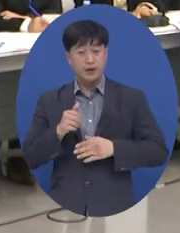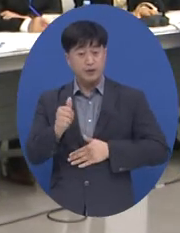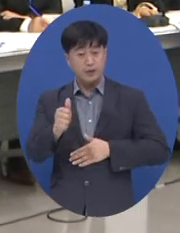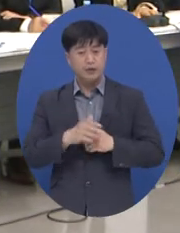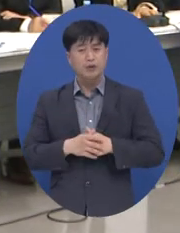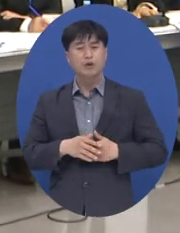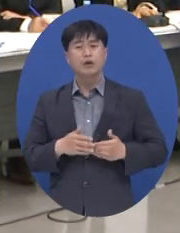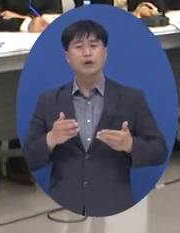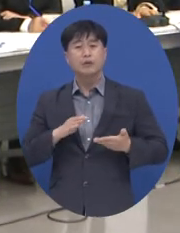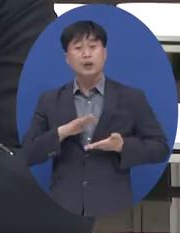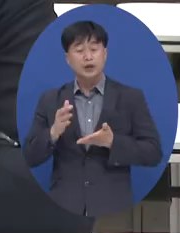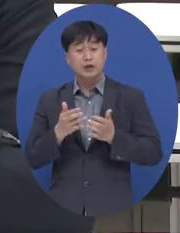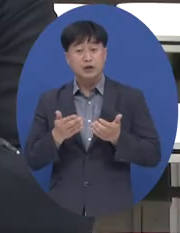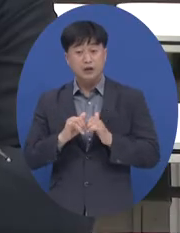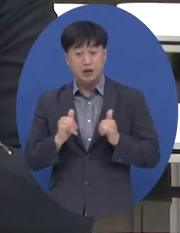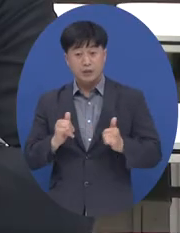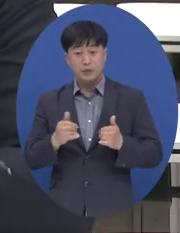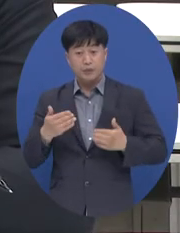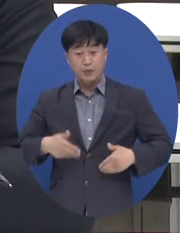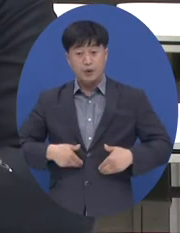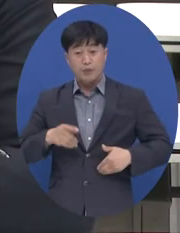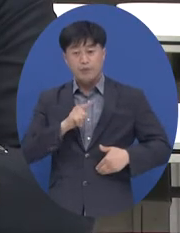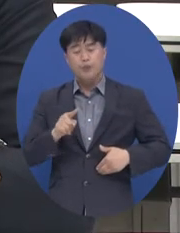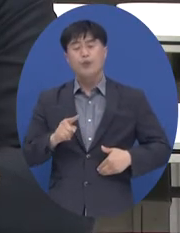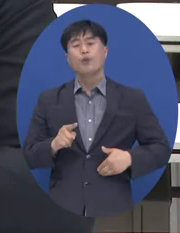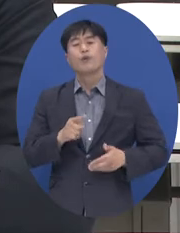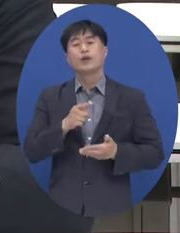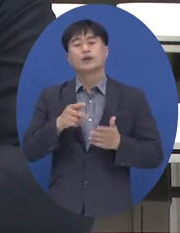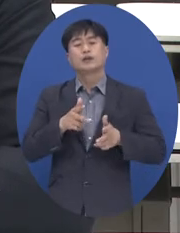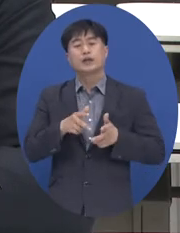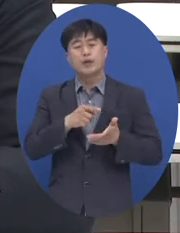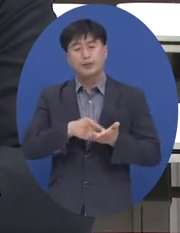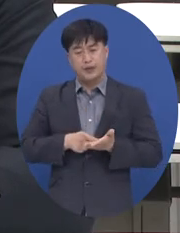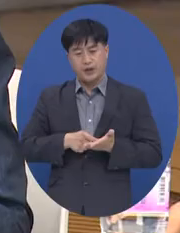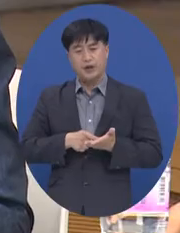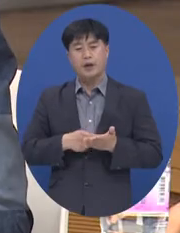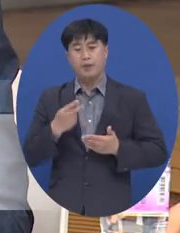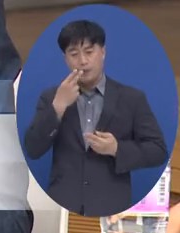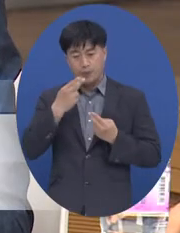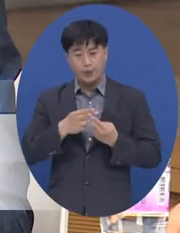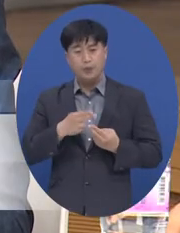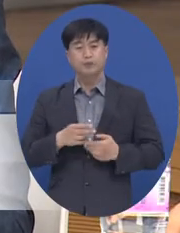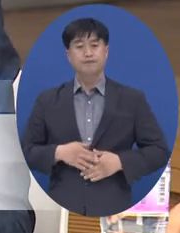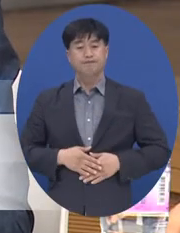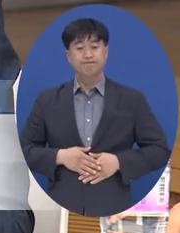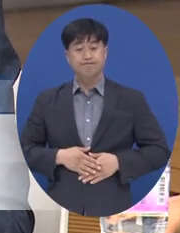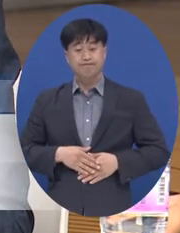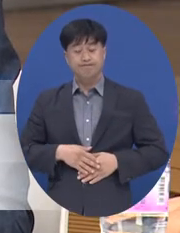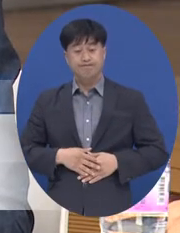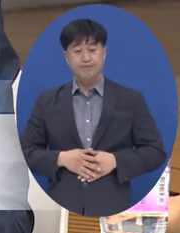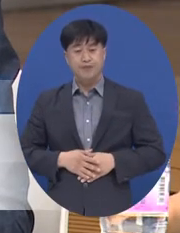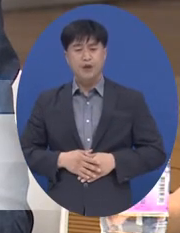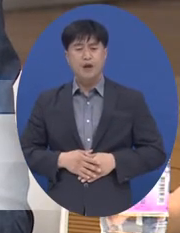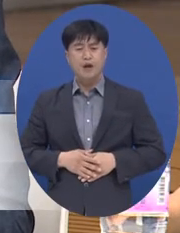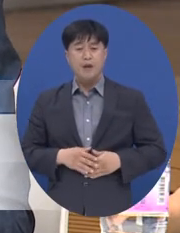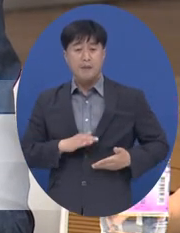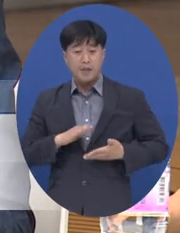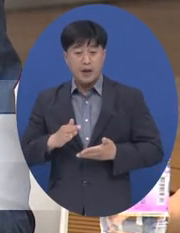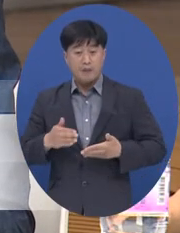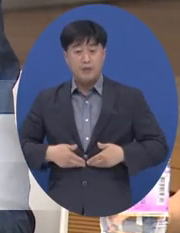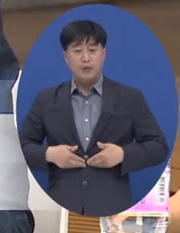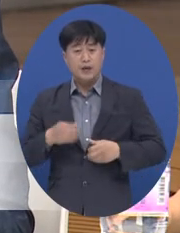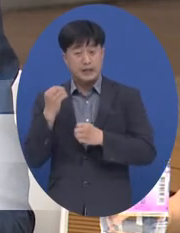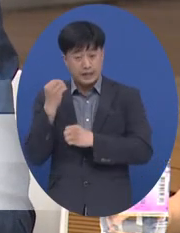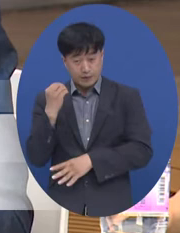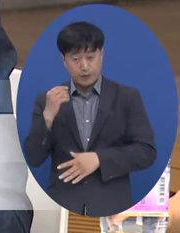배달 노동자에게 직접적으로 필요한 것은 고용산재보험이라고 강조했습니다. 산재는 배달 라이드 가장 기본이라고 저는